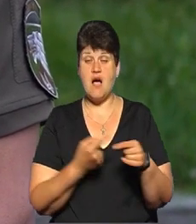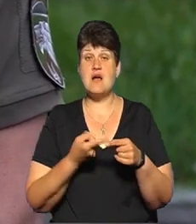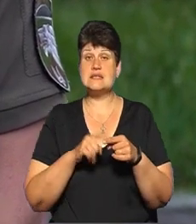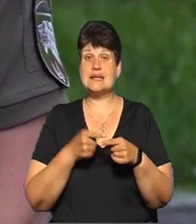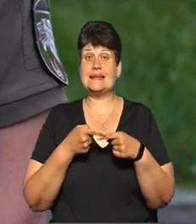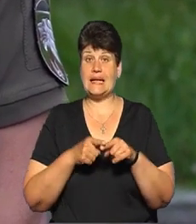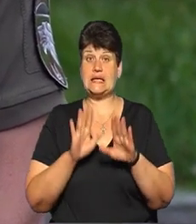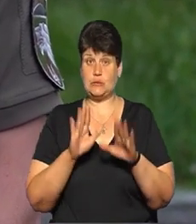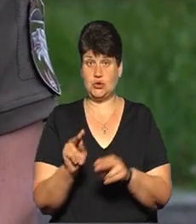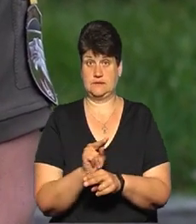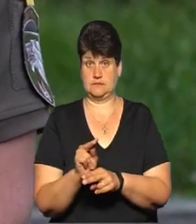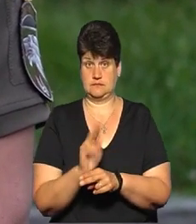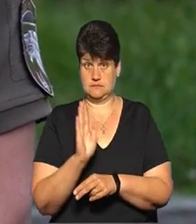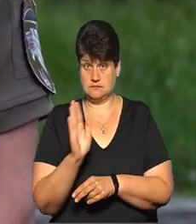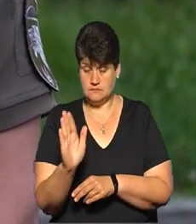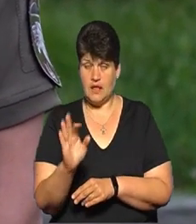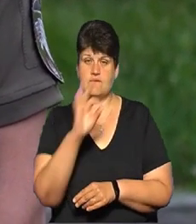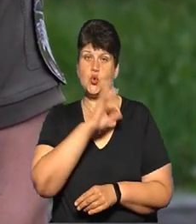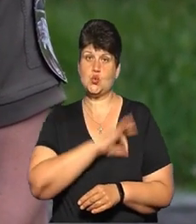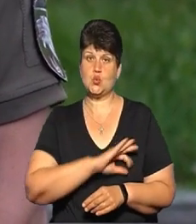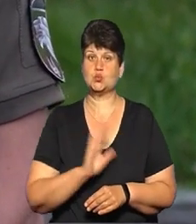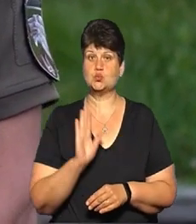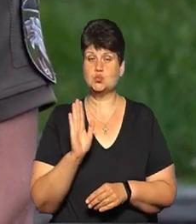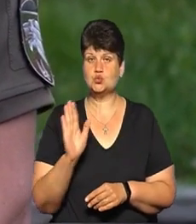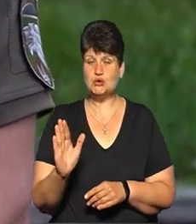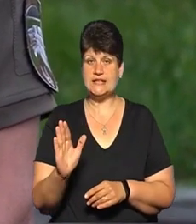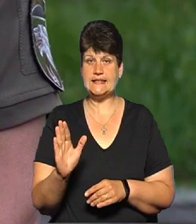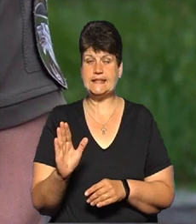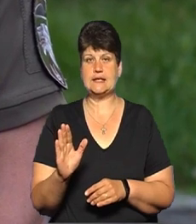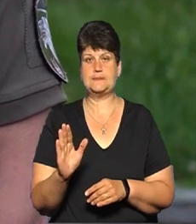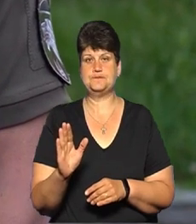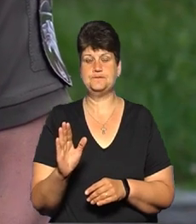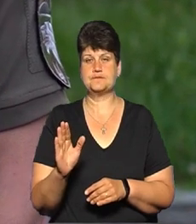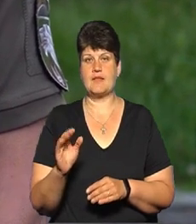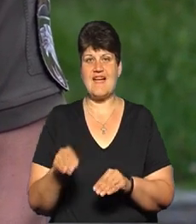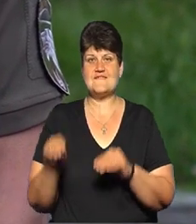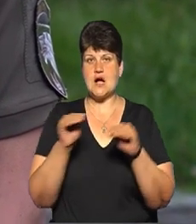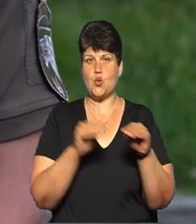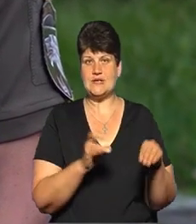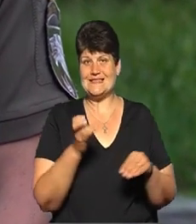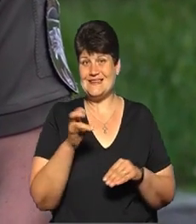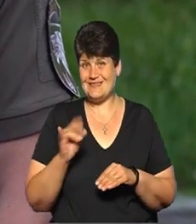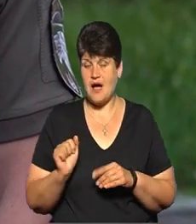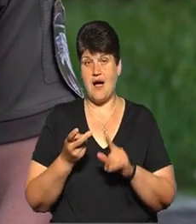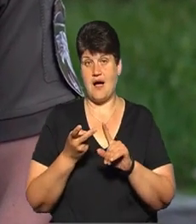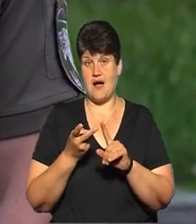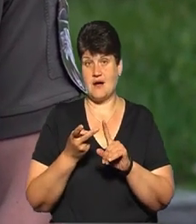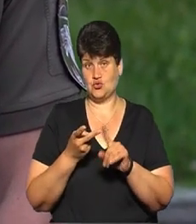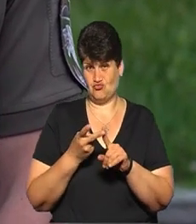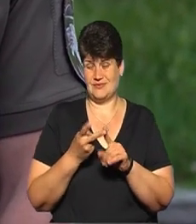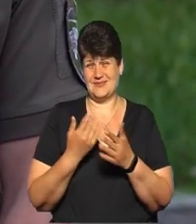деяка відремонтована і використовується як евакуаційна. Друга техніка буде як муляж